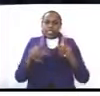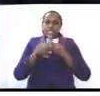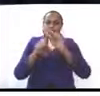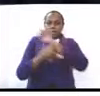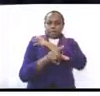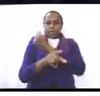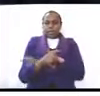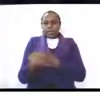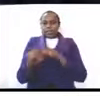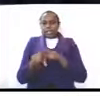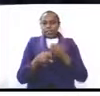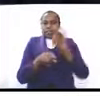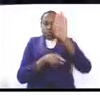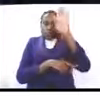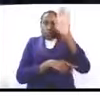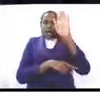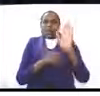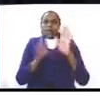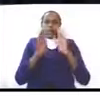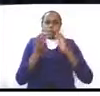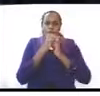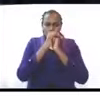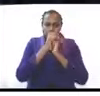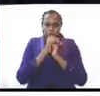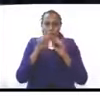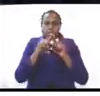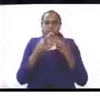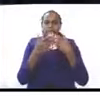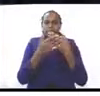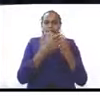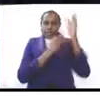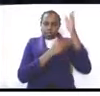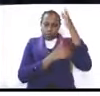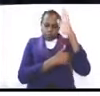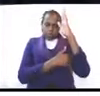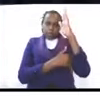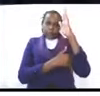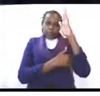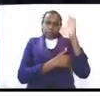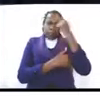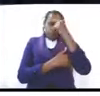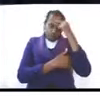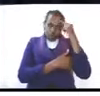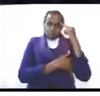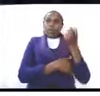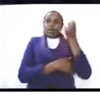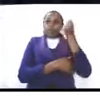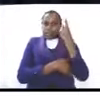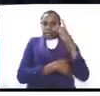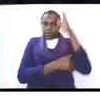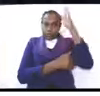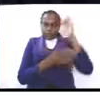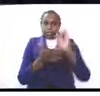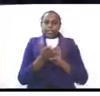neema na rehema zako. Tunakuabudu na tunakushukuru Mungu Kwa kuwa tunaelewa ya